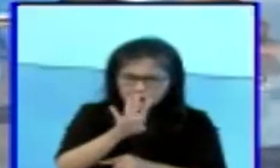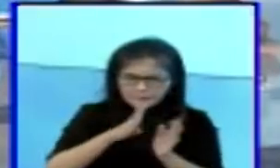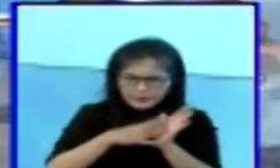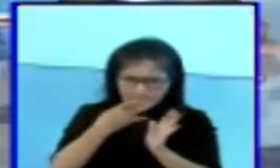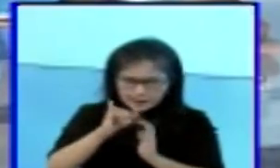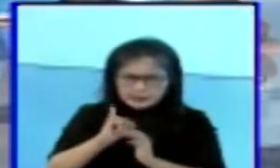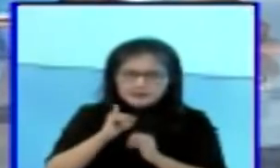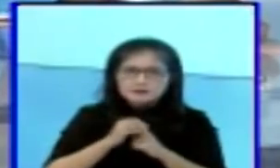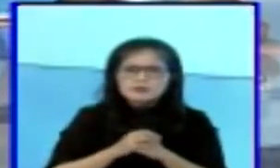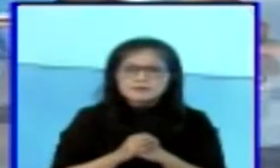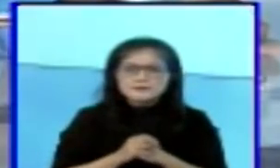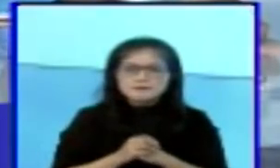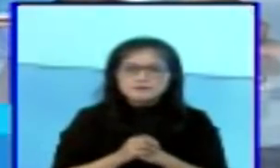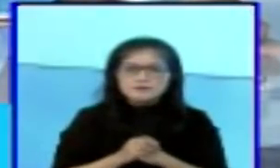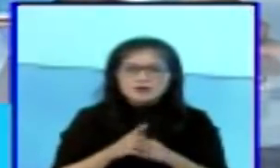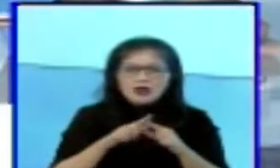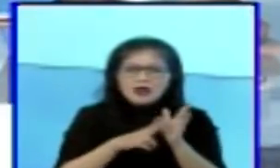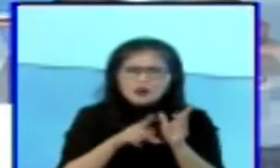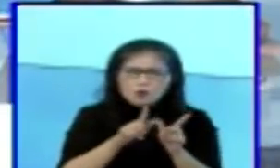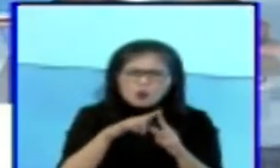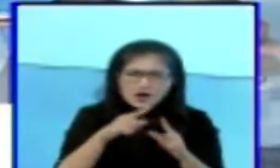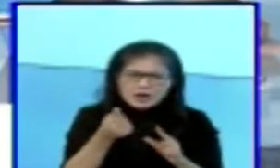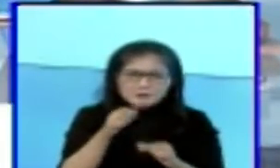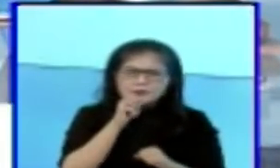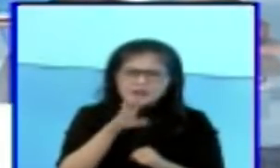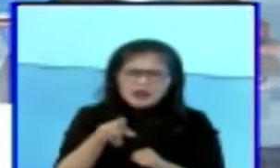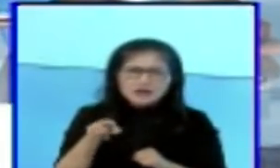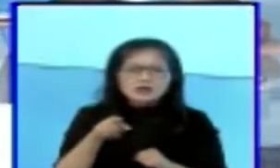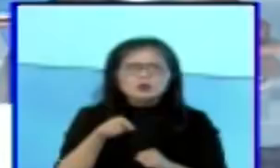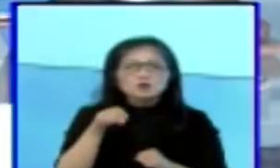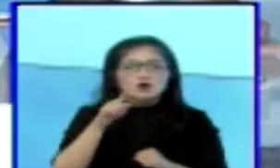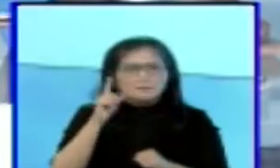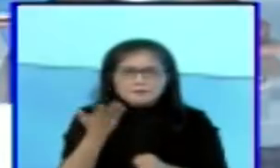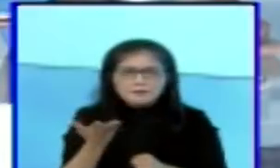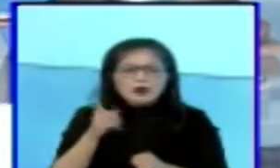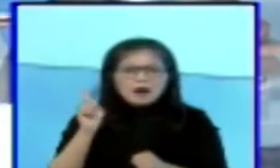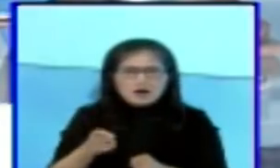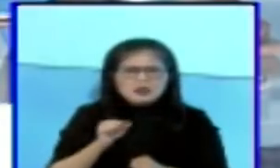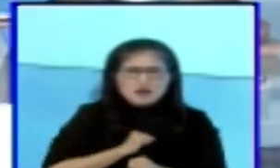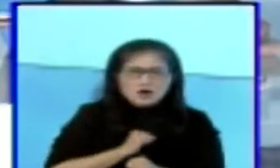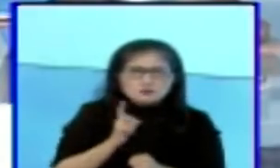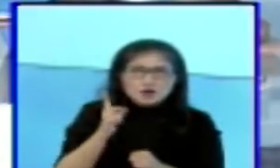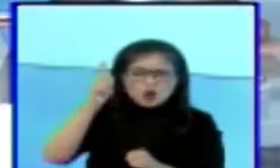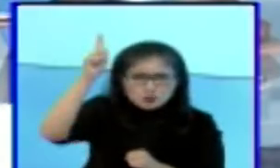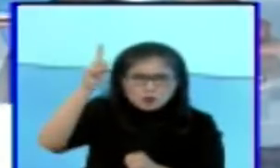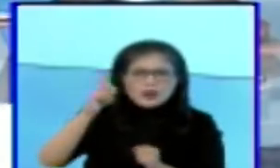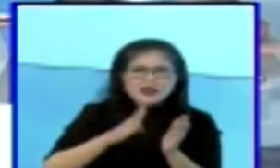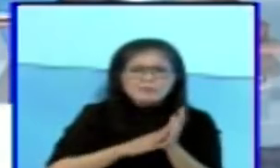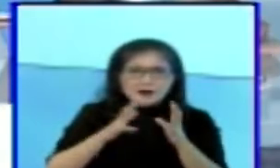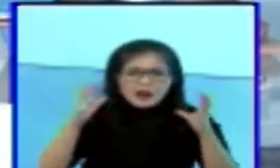Pemirsa, Ketua MK Anwar Usman menyatakan pihaknya tak dapat diintervensi oleh pihak manapun dan hanya takut kepada Tuhan Yang Maha